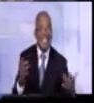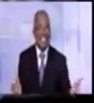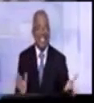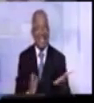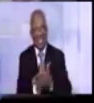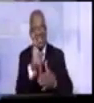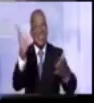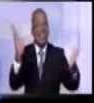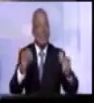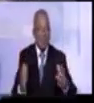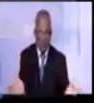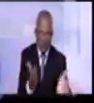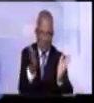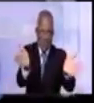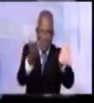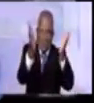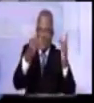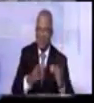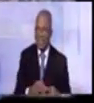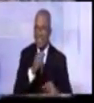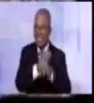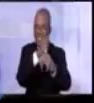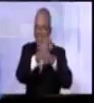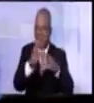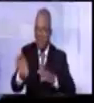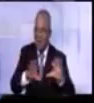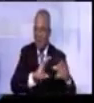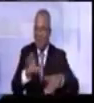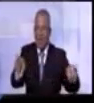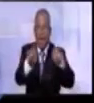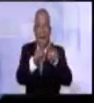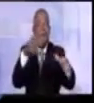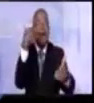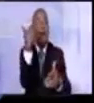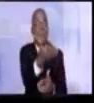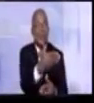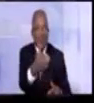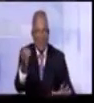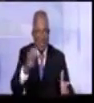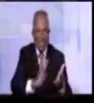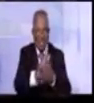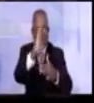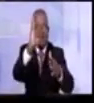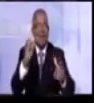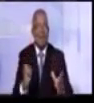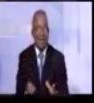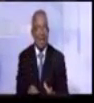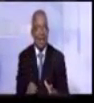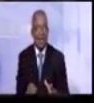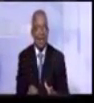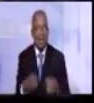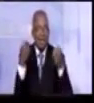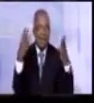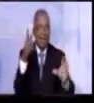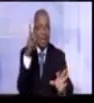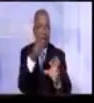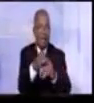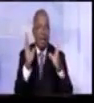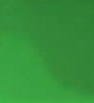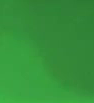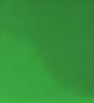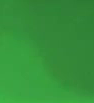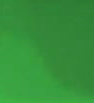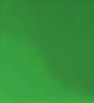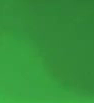faire davantage pour le bien-être de leurs administrés. Cette 6e édition du Forum international des collectivités a réuni plus de 1500 participants venus du monde entier.